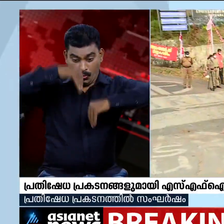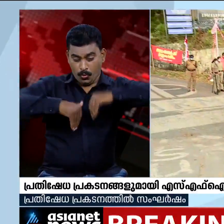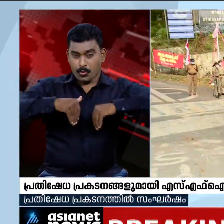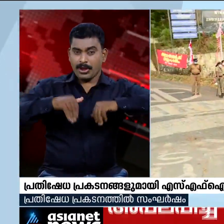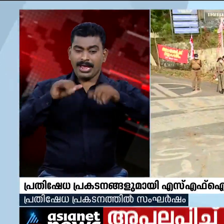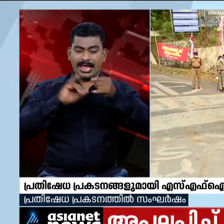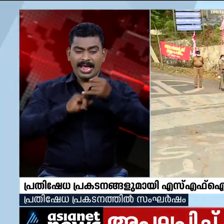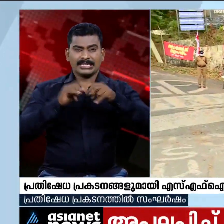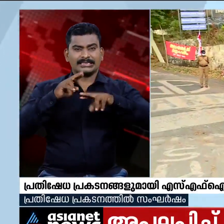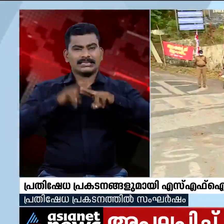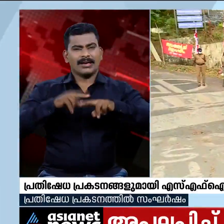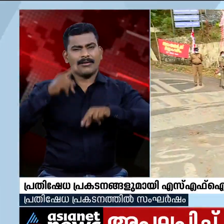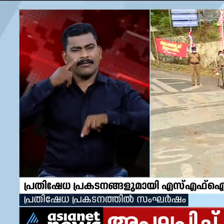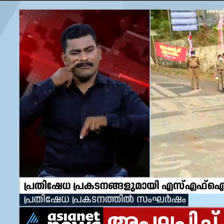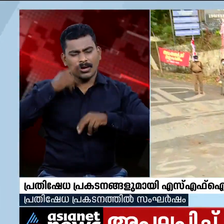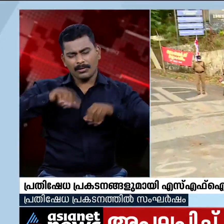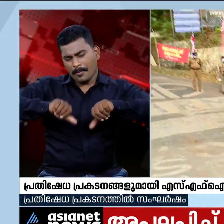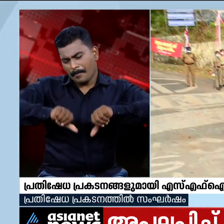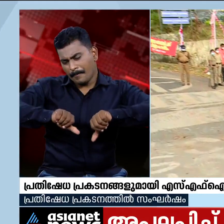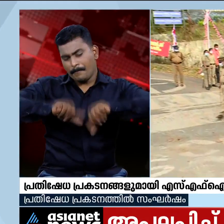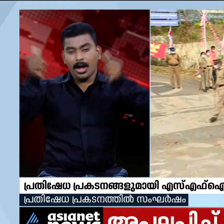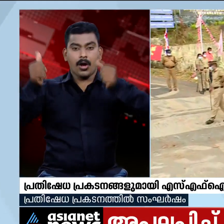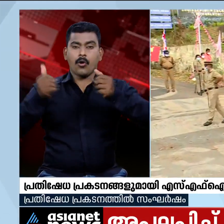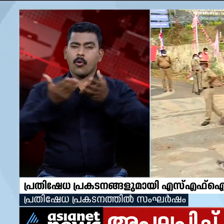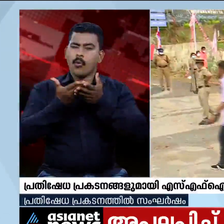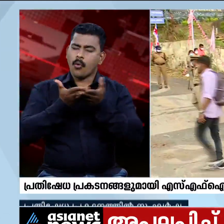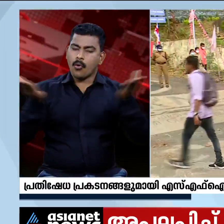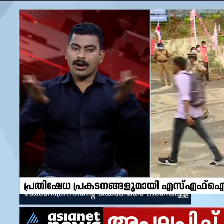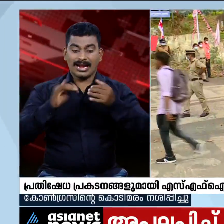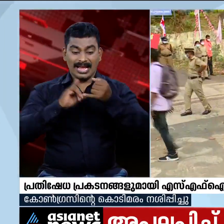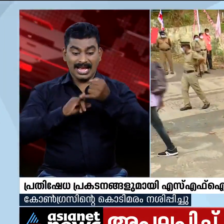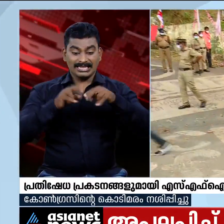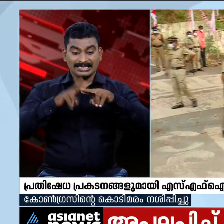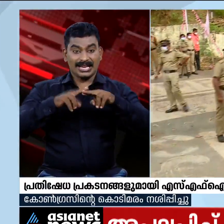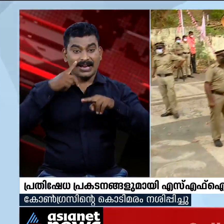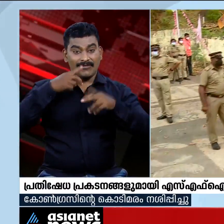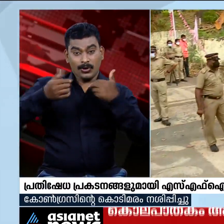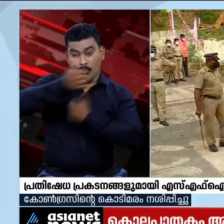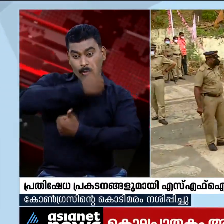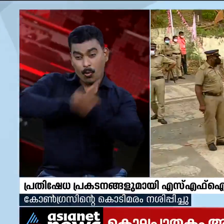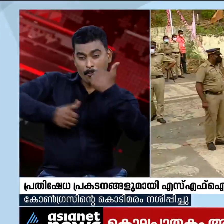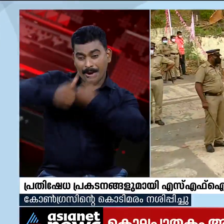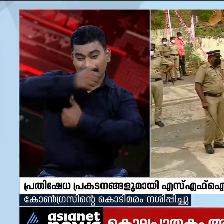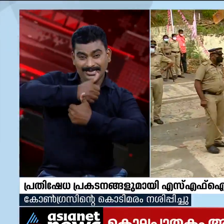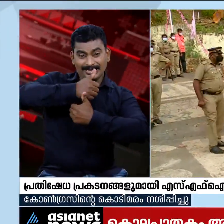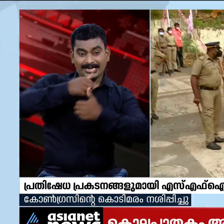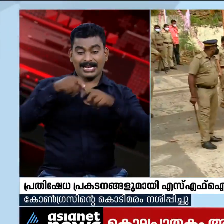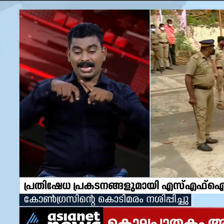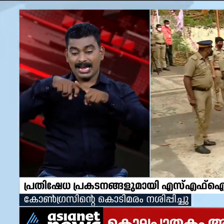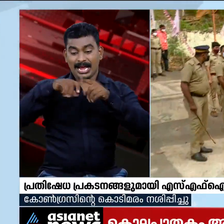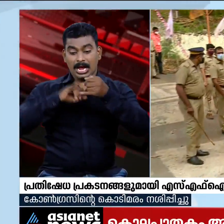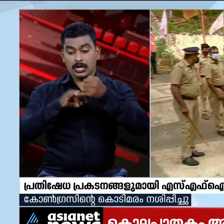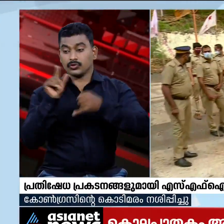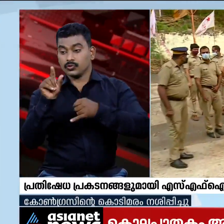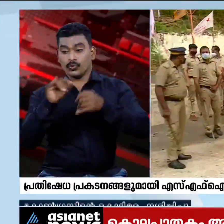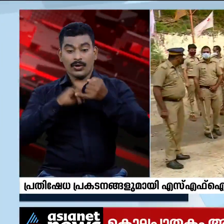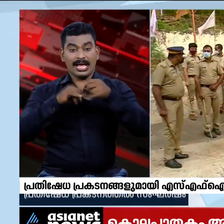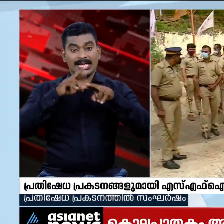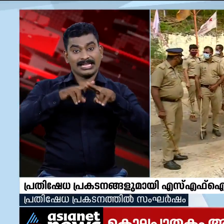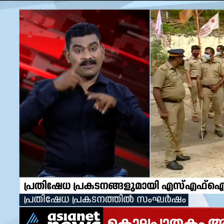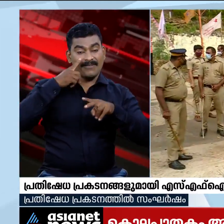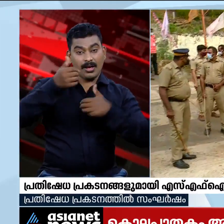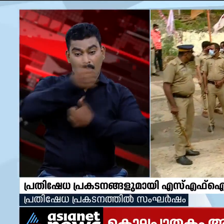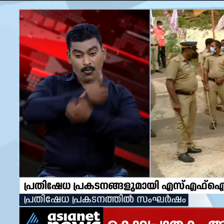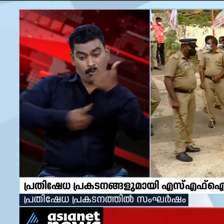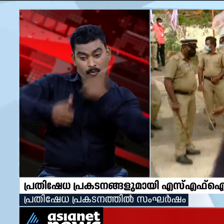മുസ്ലിയാർ കോളേജിലും മുഴുവൻ സീറ്റുകളിലും എതിരില്ലാതെയും അല്ലെങ്കിൽ മുഴുവൻ സീറ്റുകളിലും SFI സ്ഥാനാർത്ഥികൾ വിജയിച്ചിരുന്നു. ഇതിന് പിന്നാലെ ഇന്ന് ഈ കൊലപാതകത്തിൽ